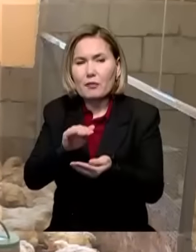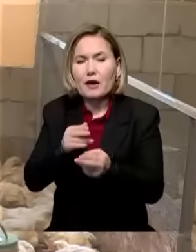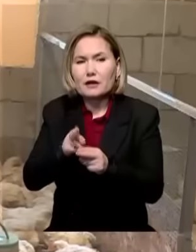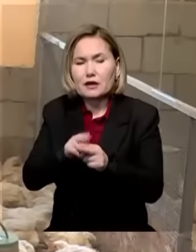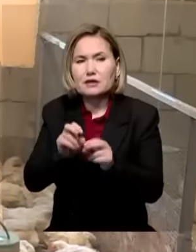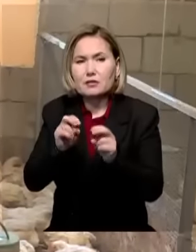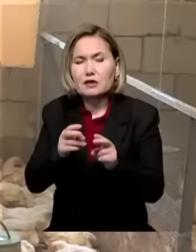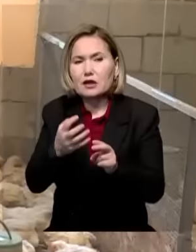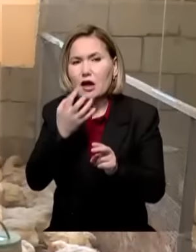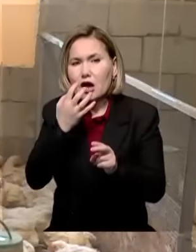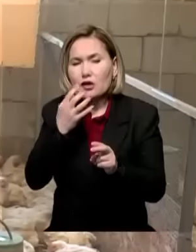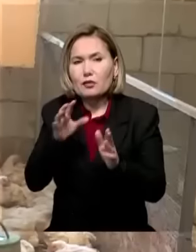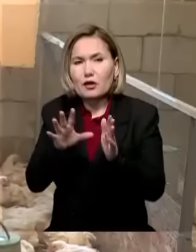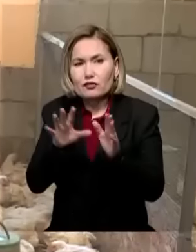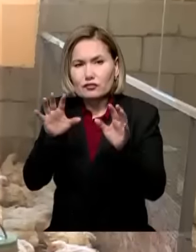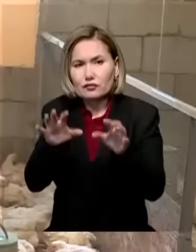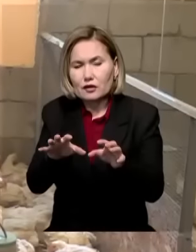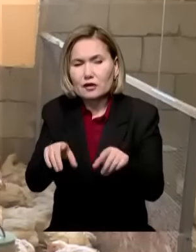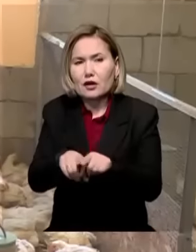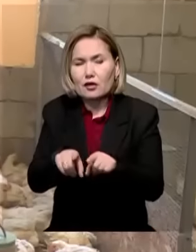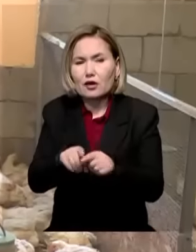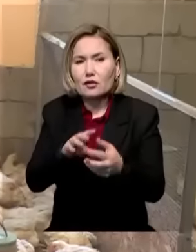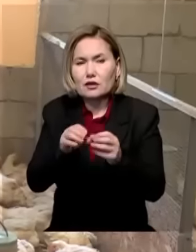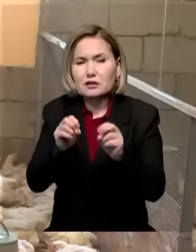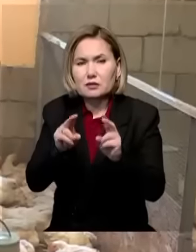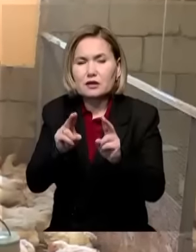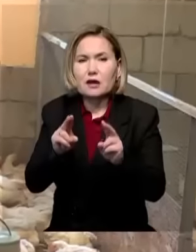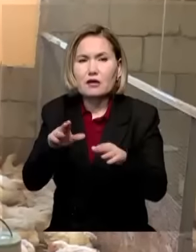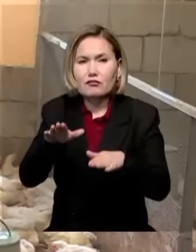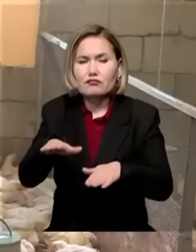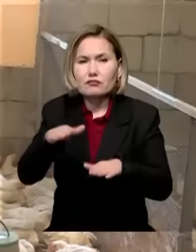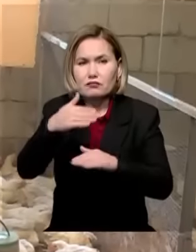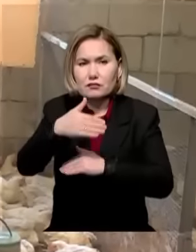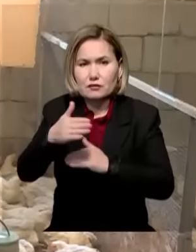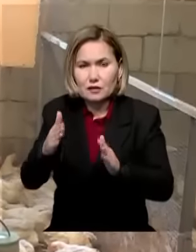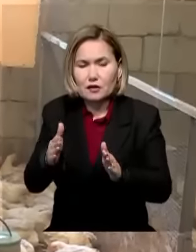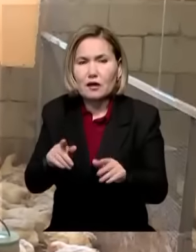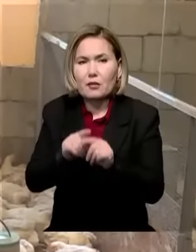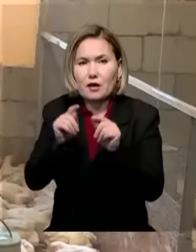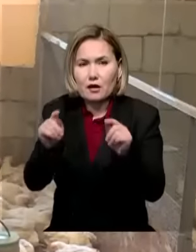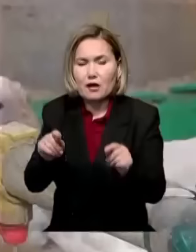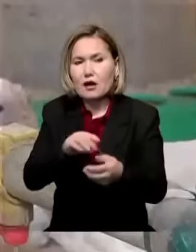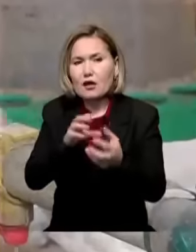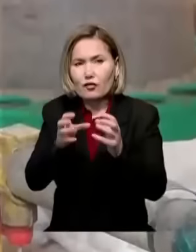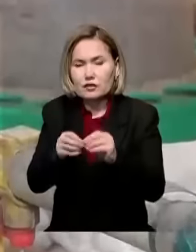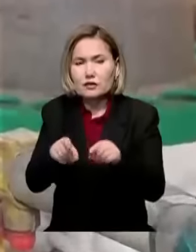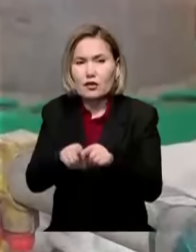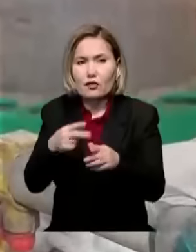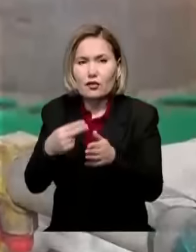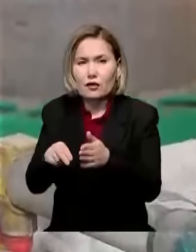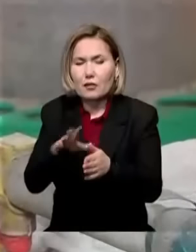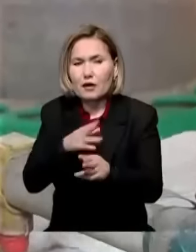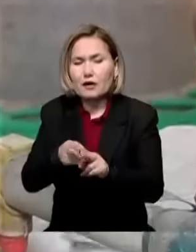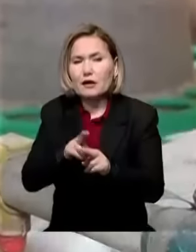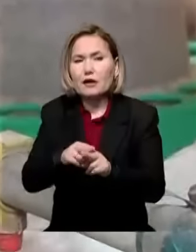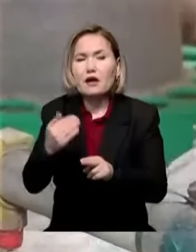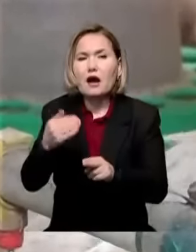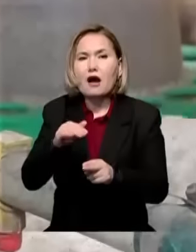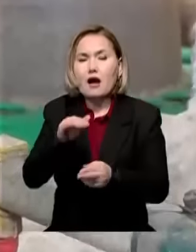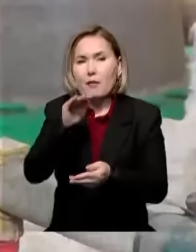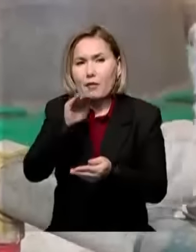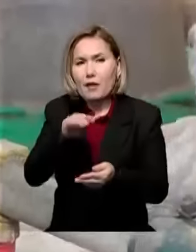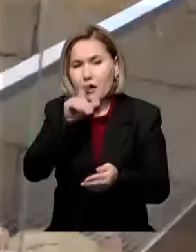өзінің температурасы мен жылулығын ұстап тұратын, жаңағы сіндегі освещениесі бар, жарығы. Кәсіпкер қазір балапаны мен